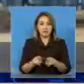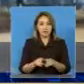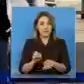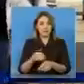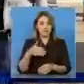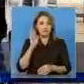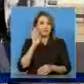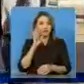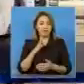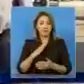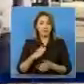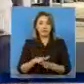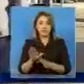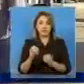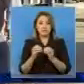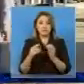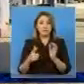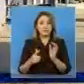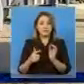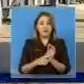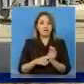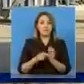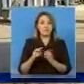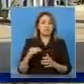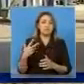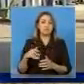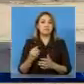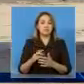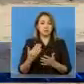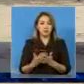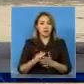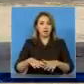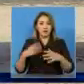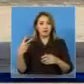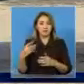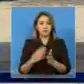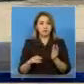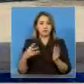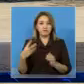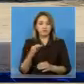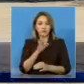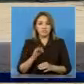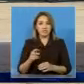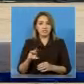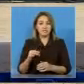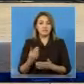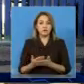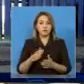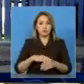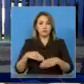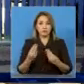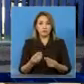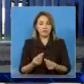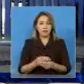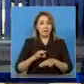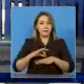централизованным водоснабжением обеспечены 17 из 30 населенных пунктов. Это свыше 92,5% алгинцев. Уже выделены средства